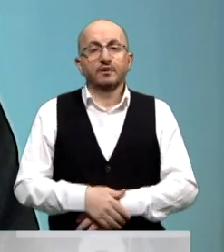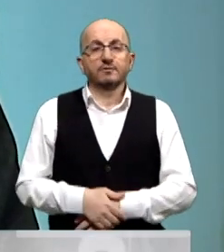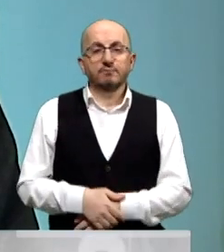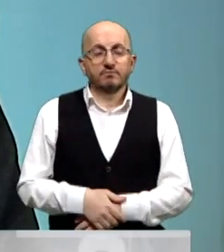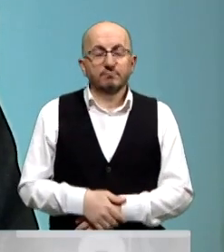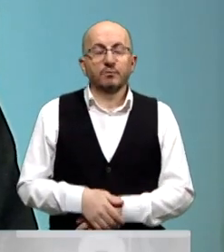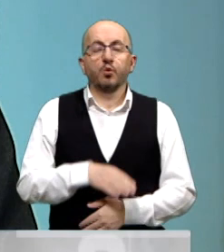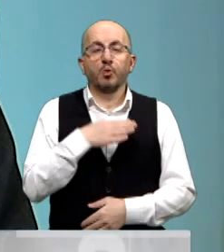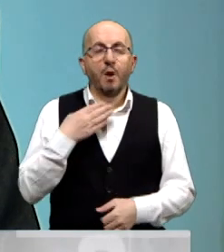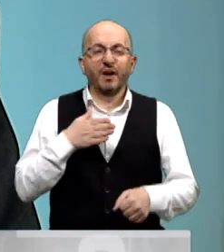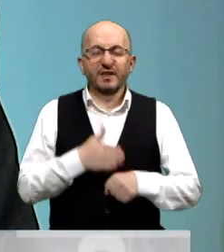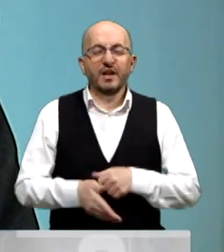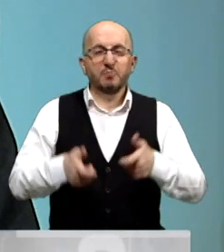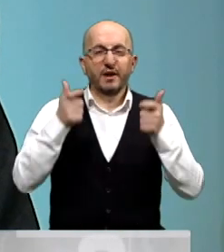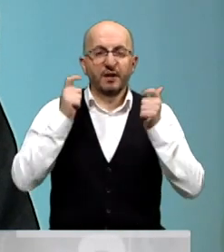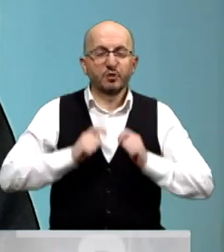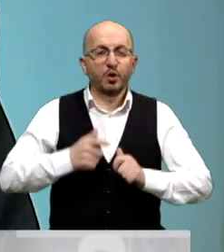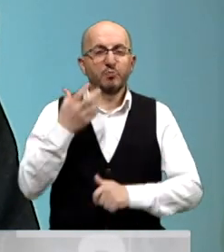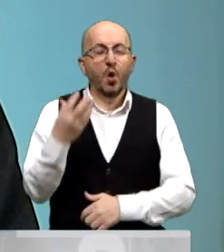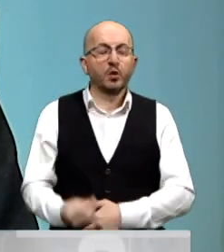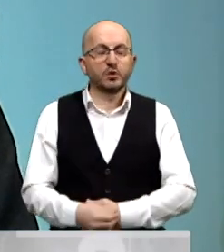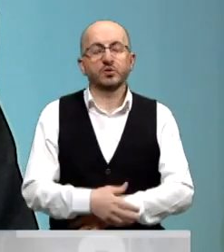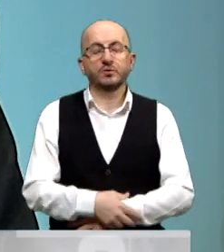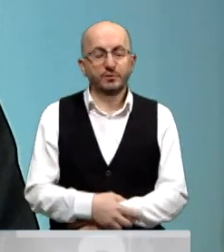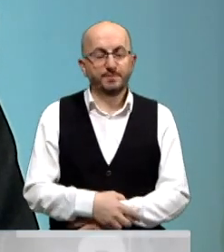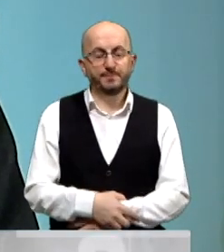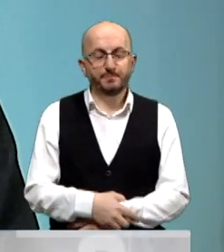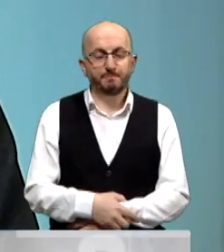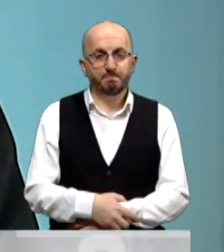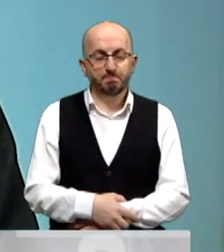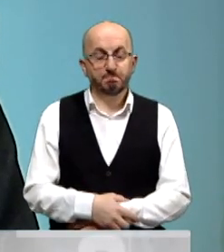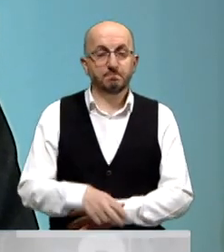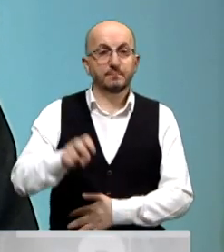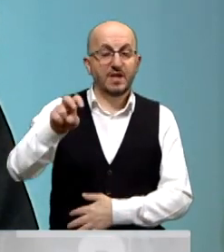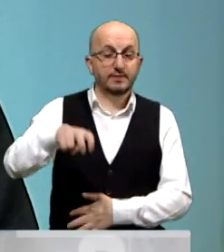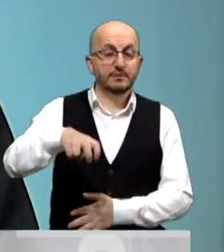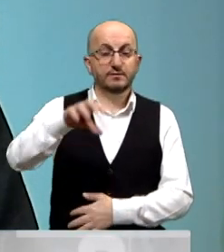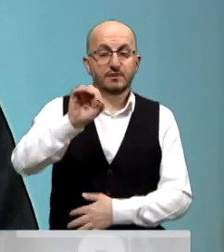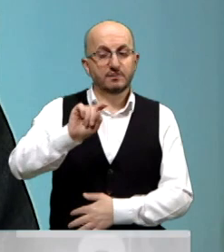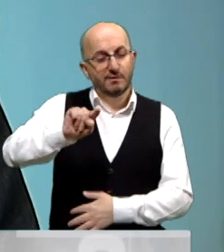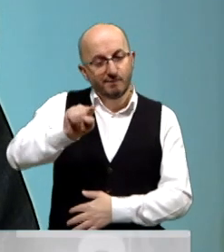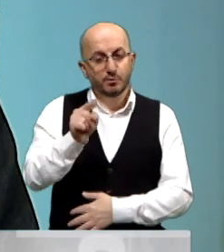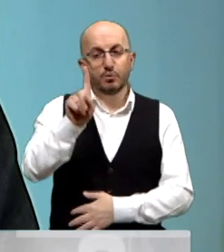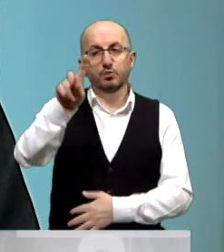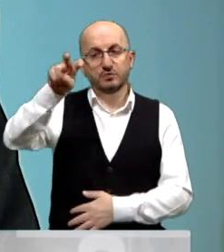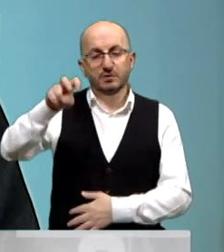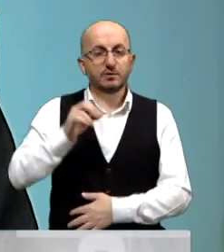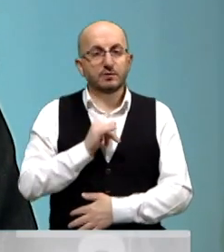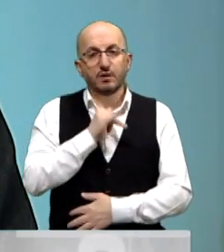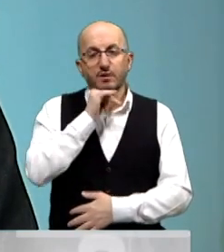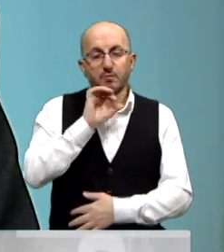kurban kesmekle mükellef olursunuz ya 80,18 gram altın